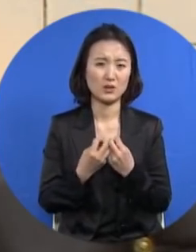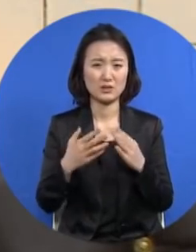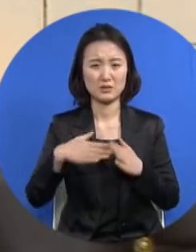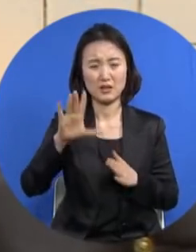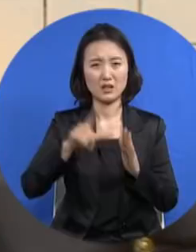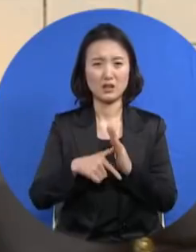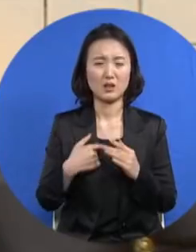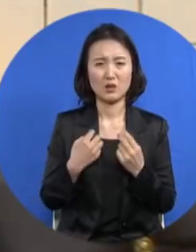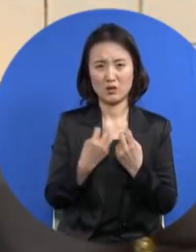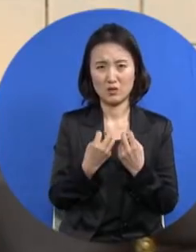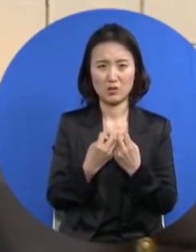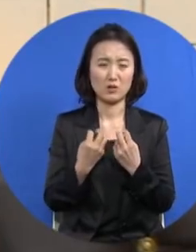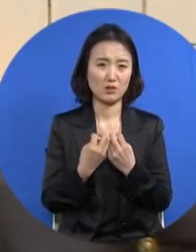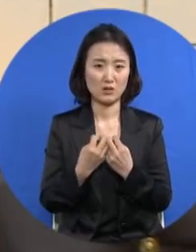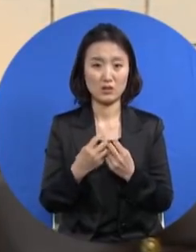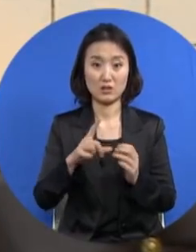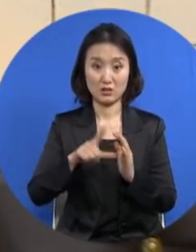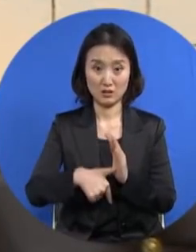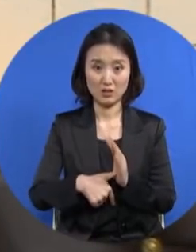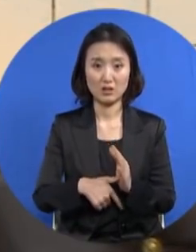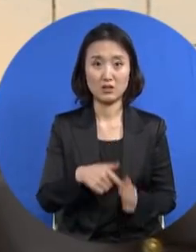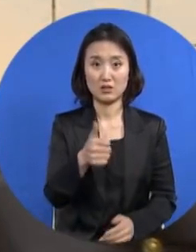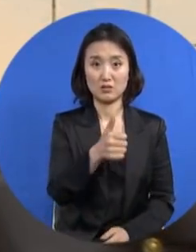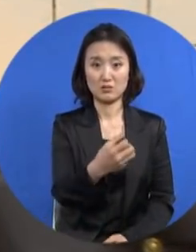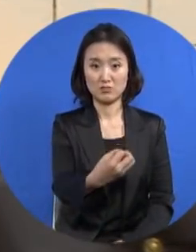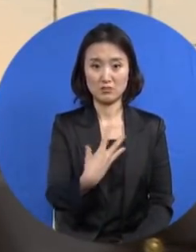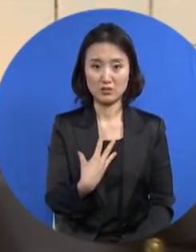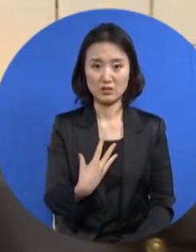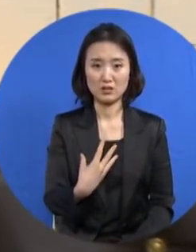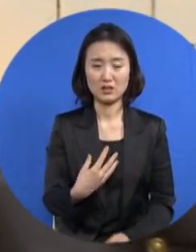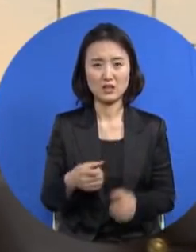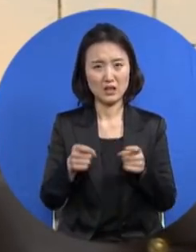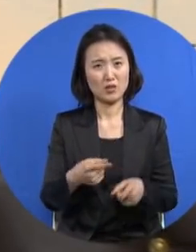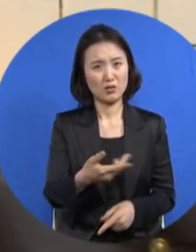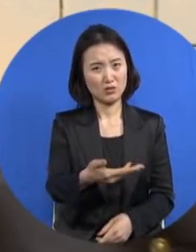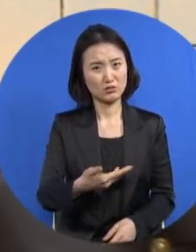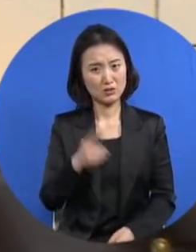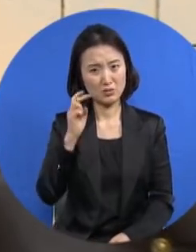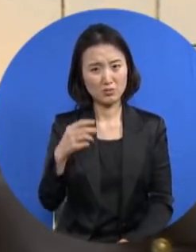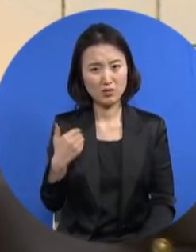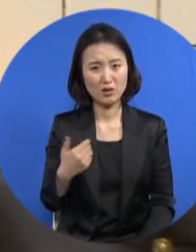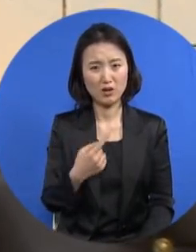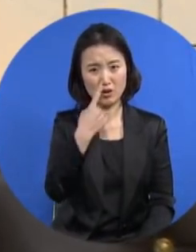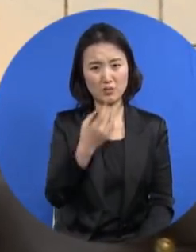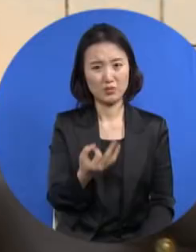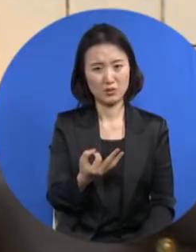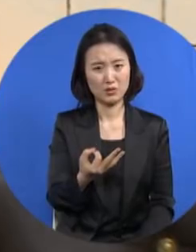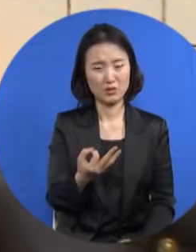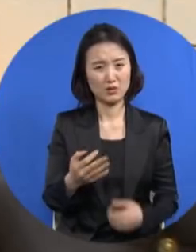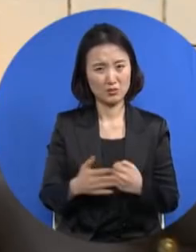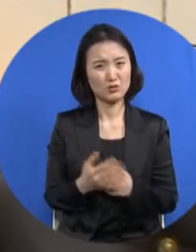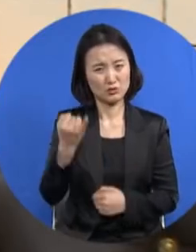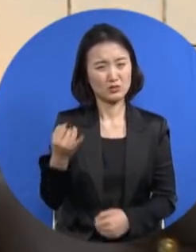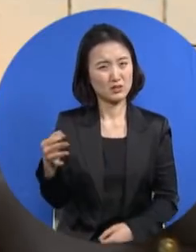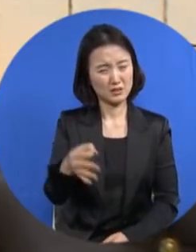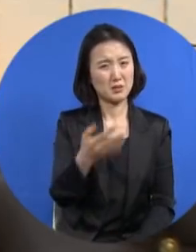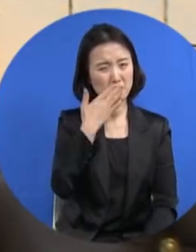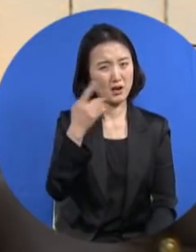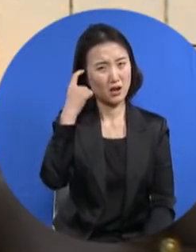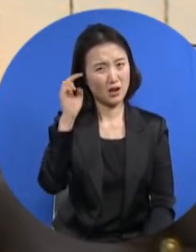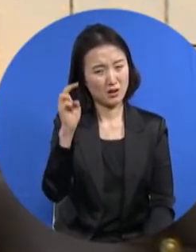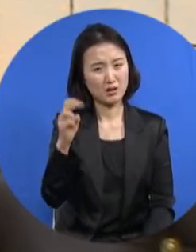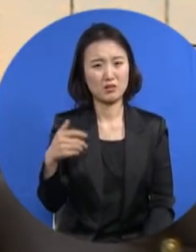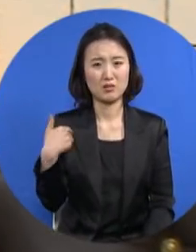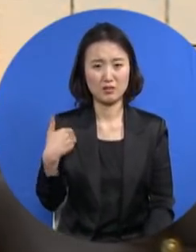때쯤 됐을 때. 근데 그 친구는 저한테 기회를 주려고 했는지 커피값 정도야 설마 누나가 낼 수 있겠다고 생각을